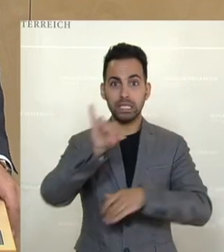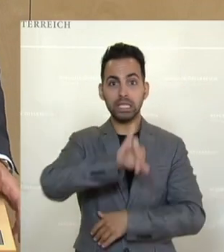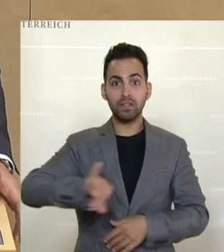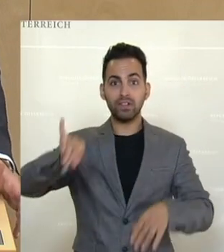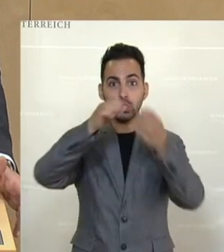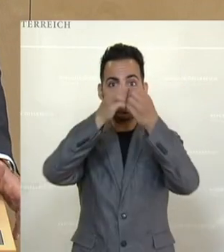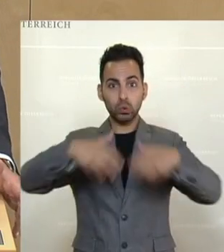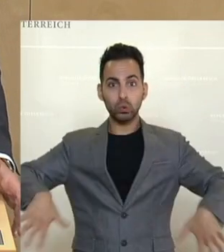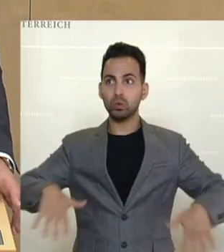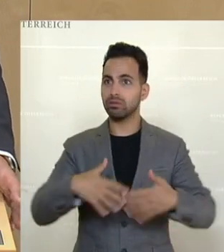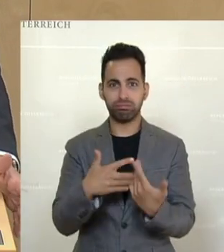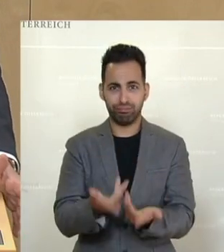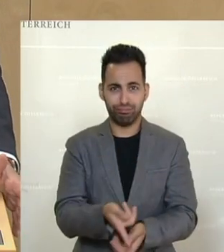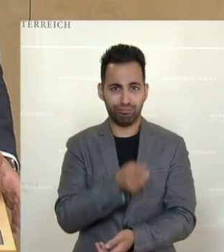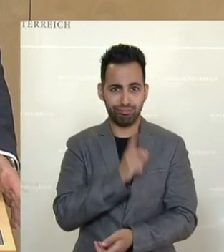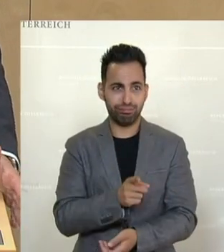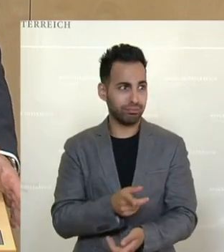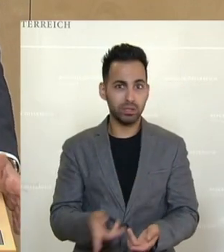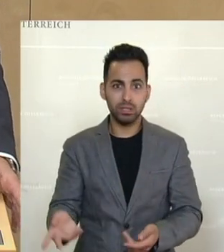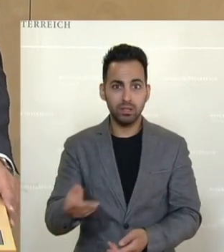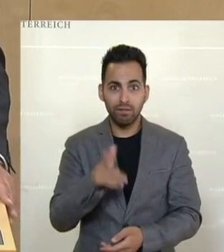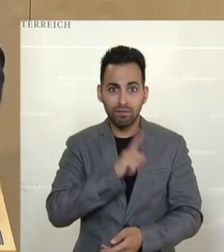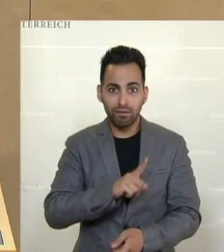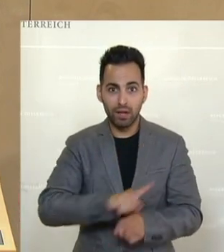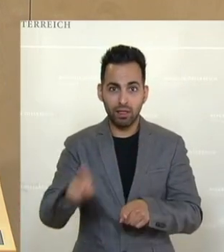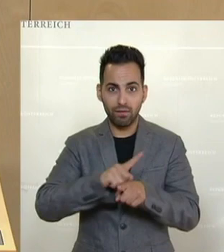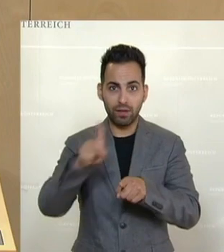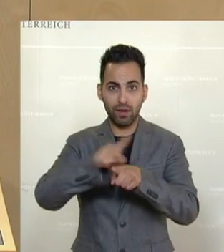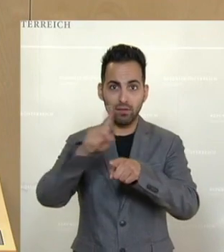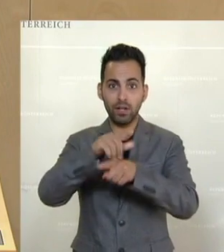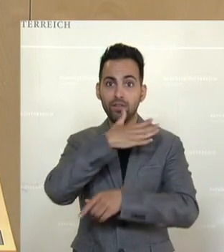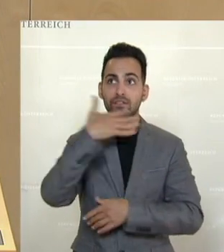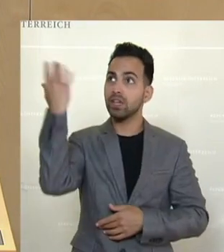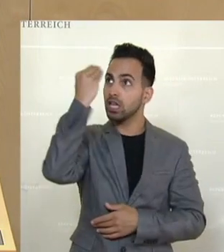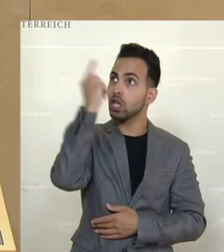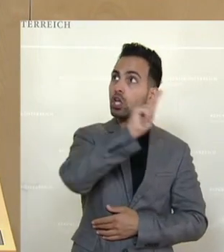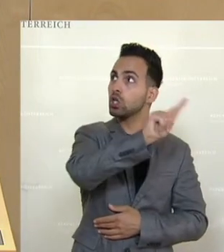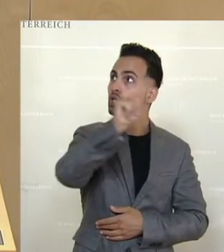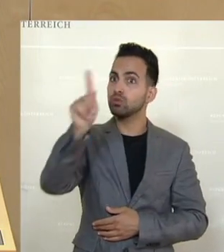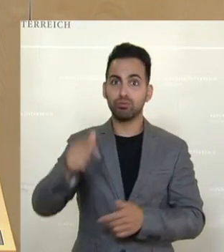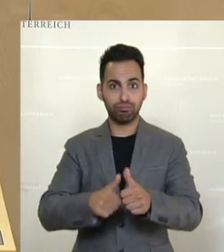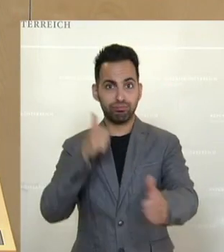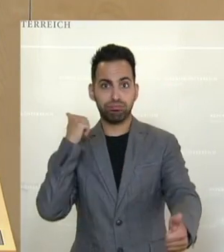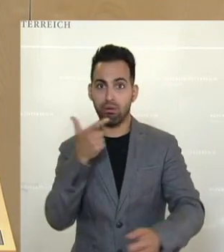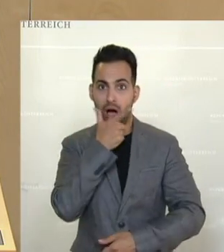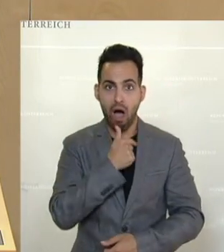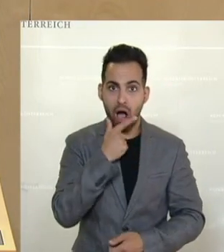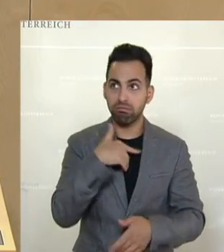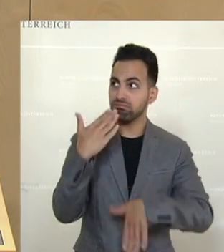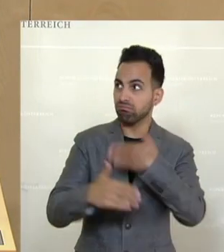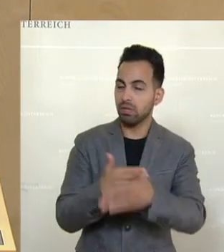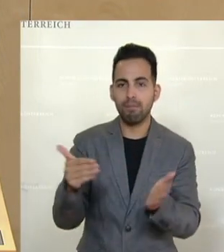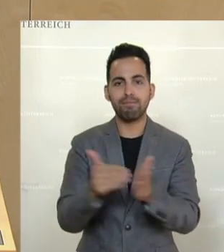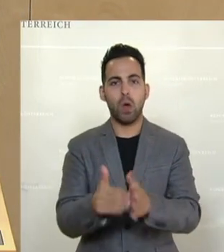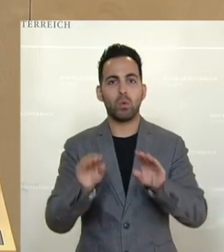Infrastruktur ist nicht komplett. Es gibt viele Schulen, die hier tatsächlich nachhängen und nachhinken und hier einen